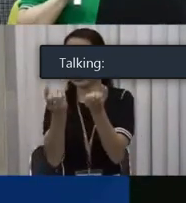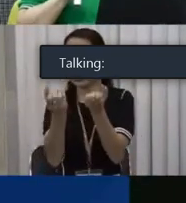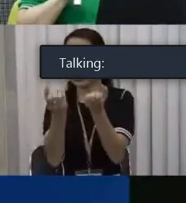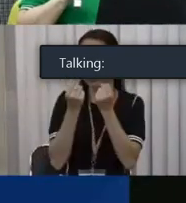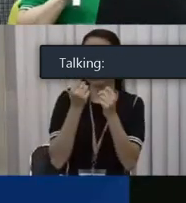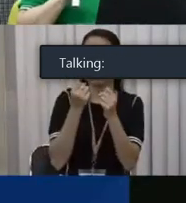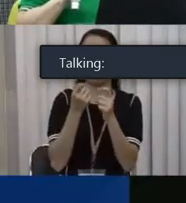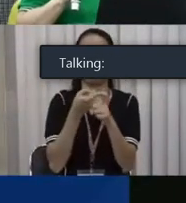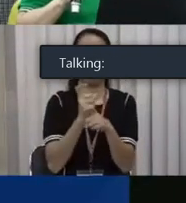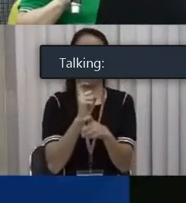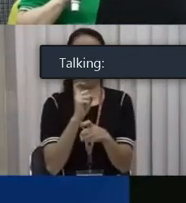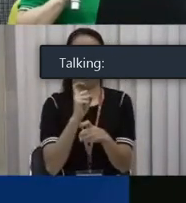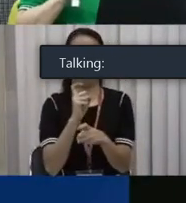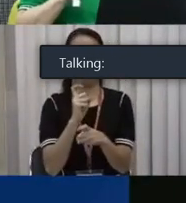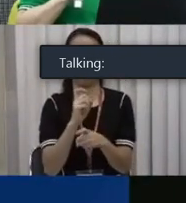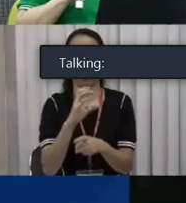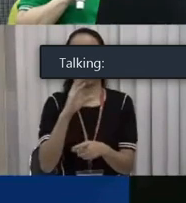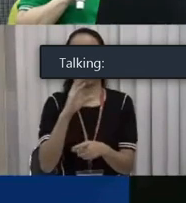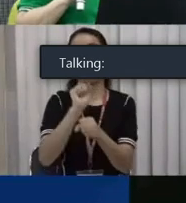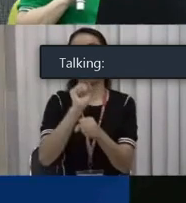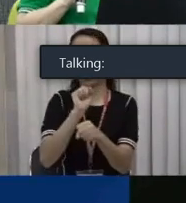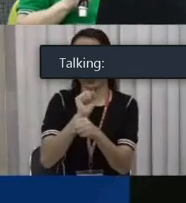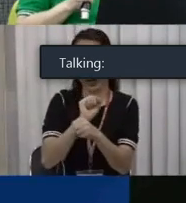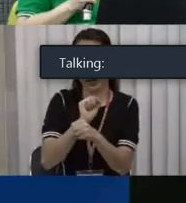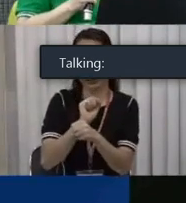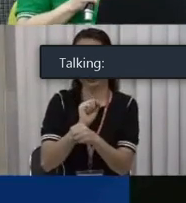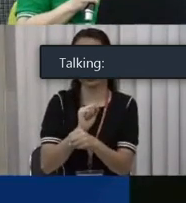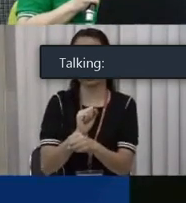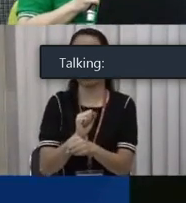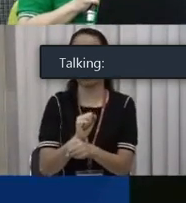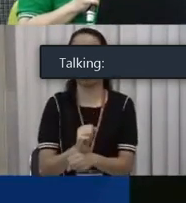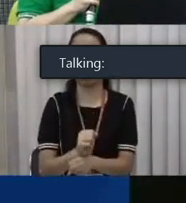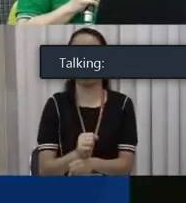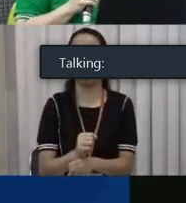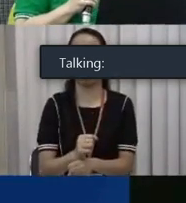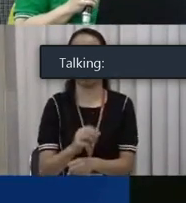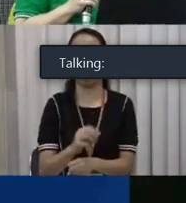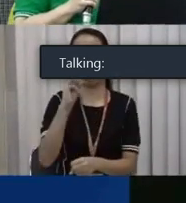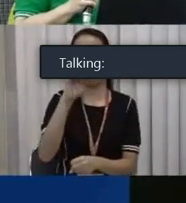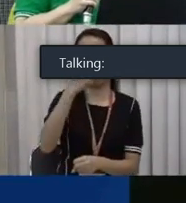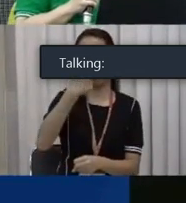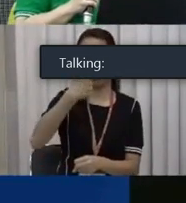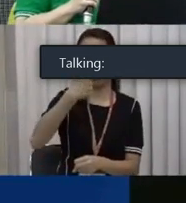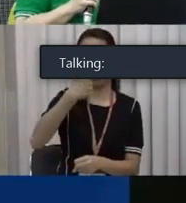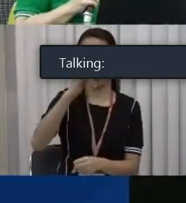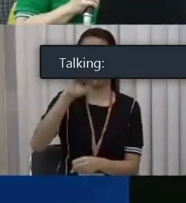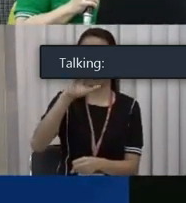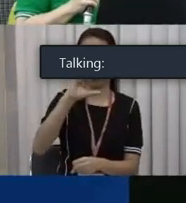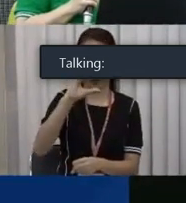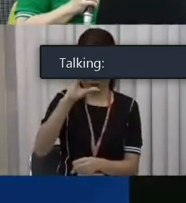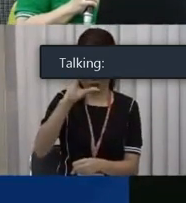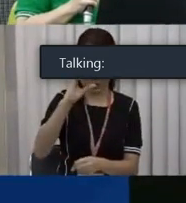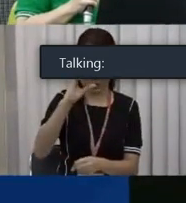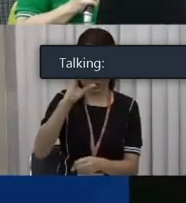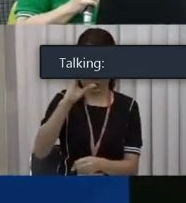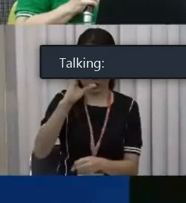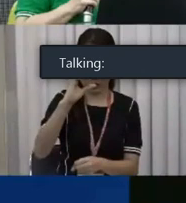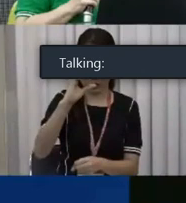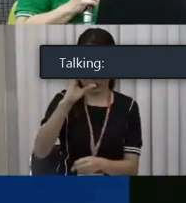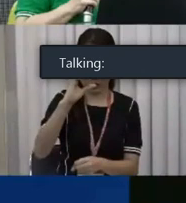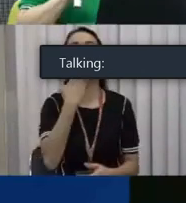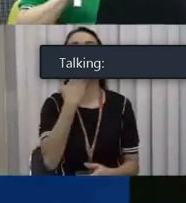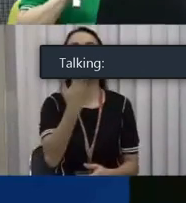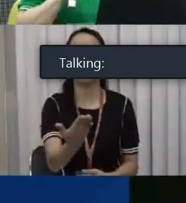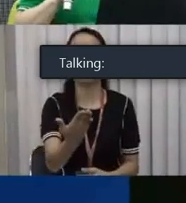ang ga-request, ato mo pa salamat gyud ta, no? Magic words, don't forget. Then,